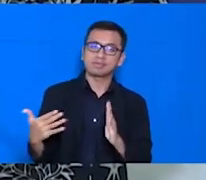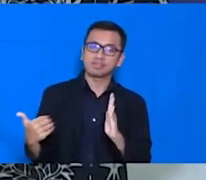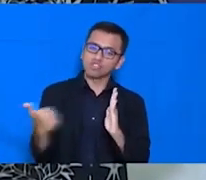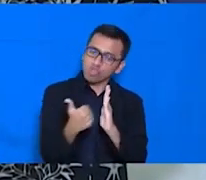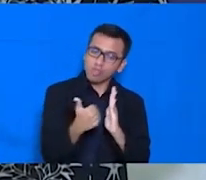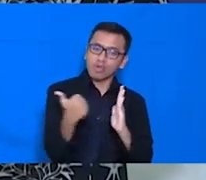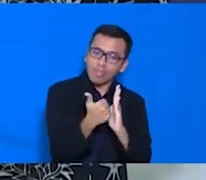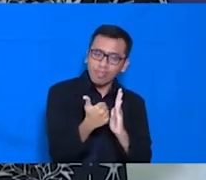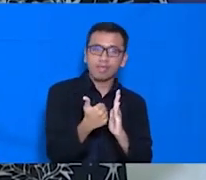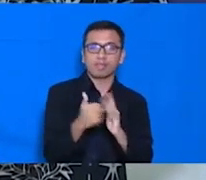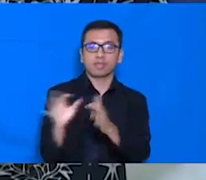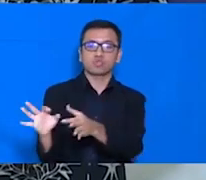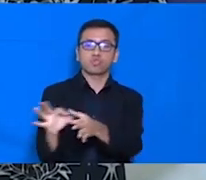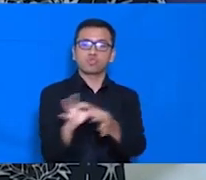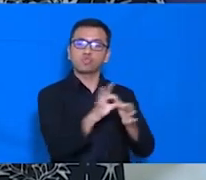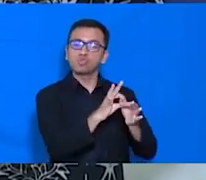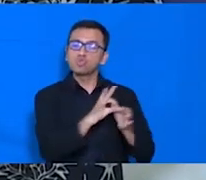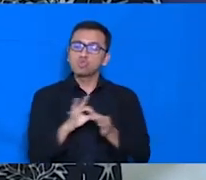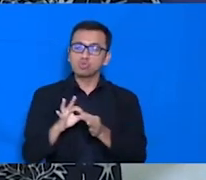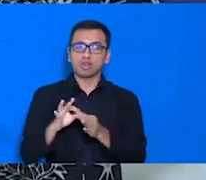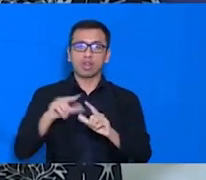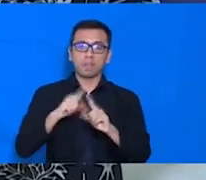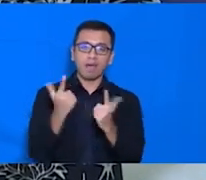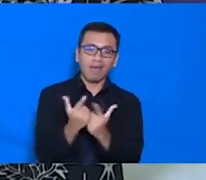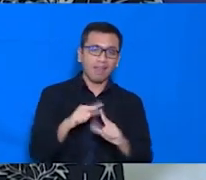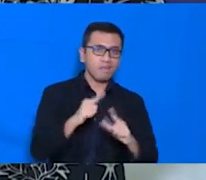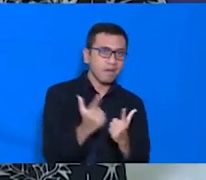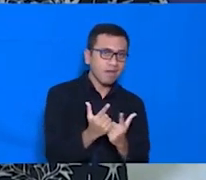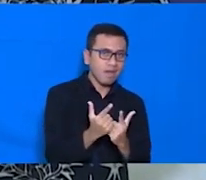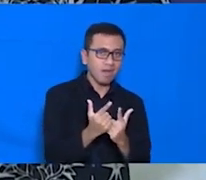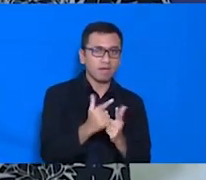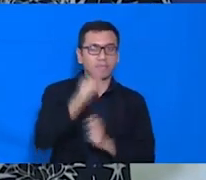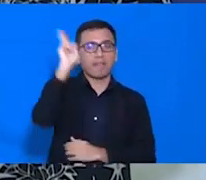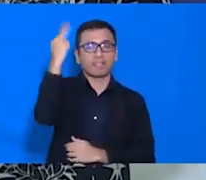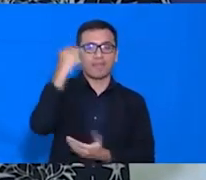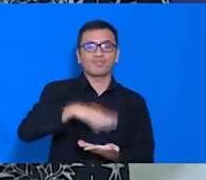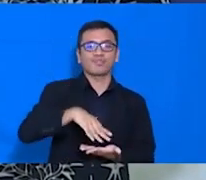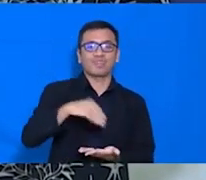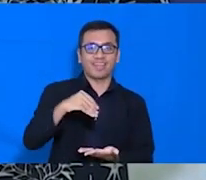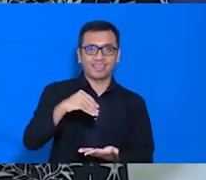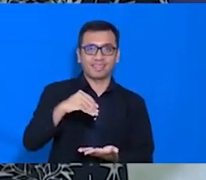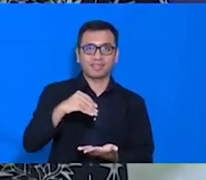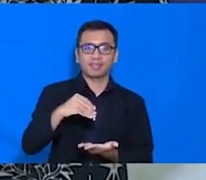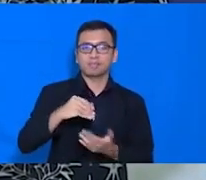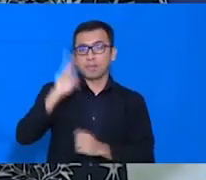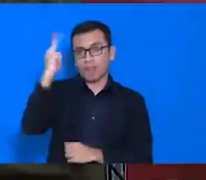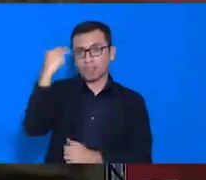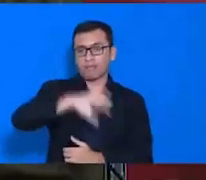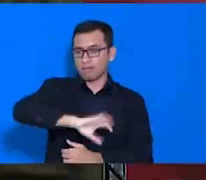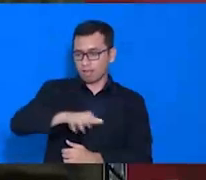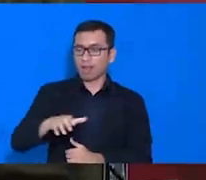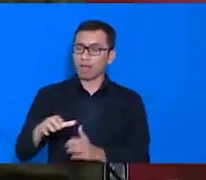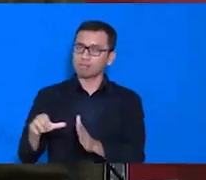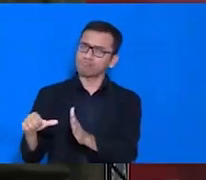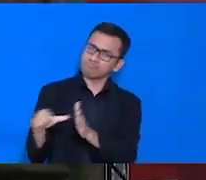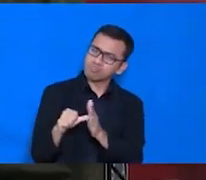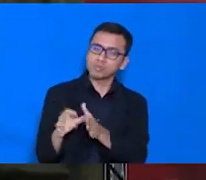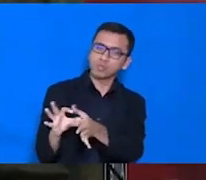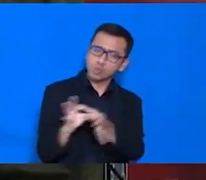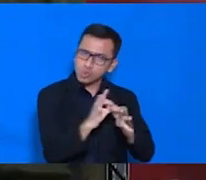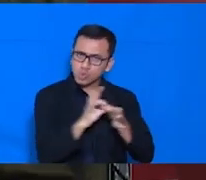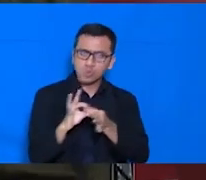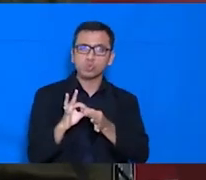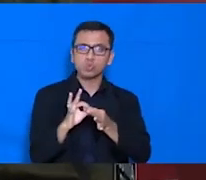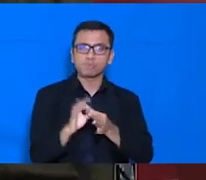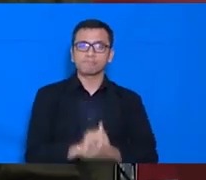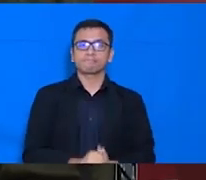antara semua pihak, termasuk pemerintah pusat dan daerah. Oleh karena itu,